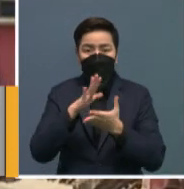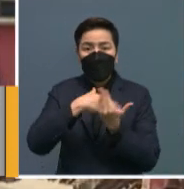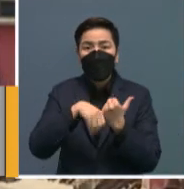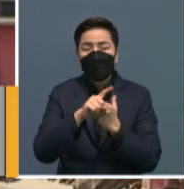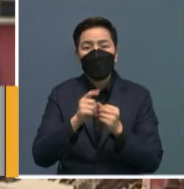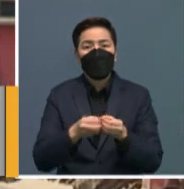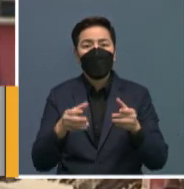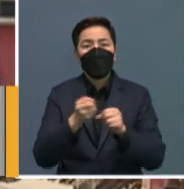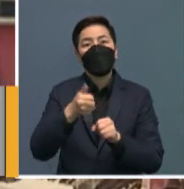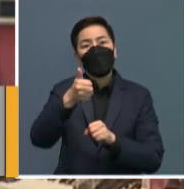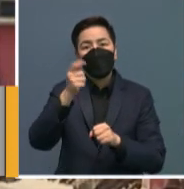มหภาคเกิดขึ้นได้ต่อไปนั่นเอง